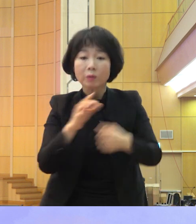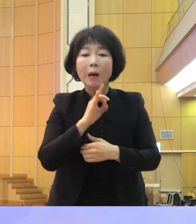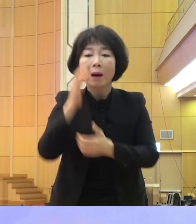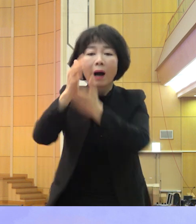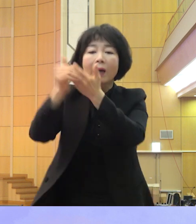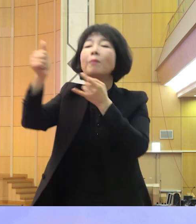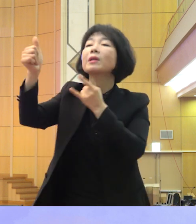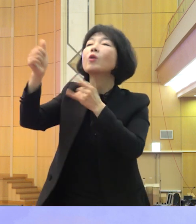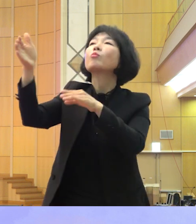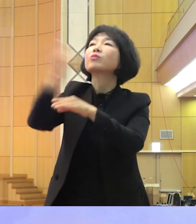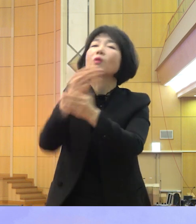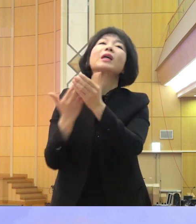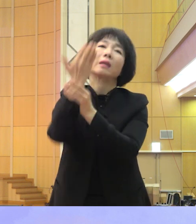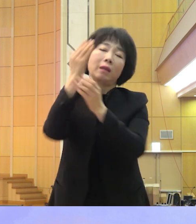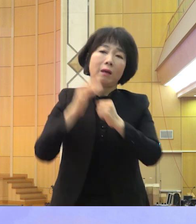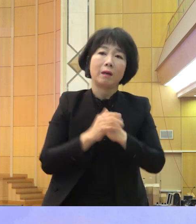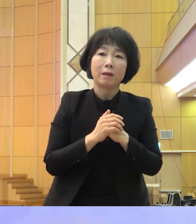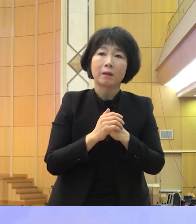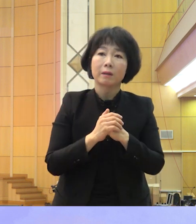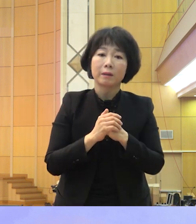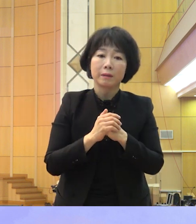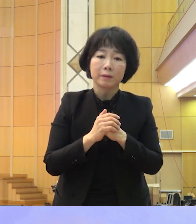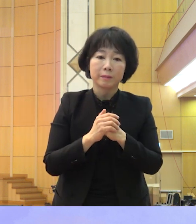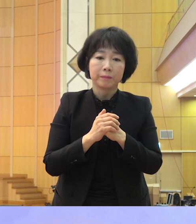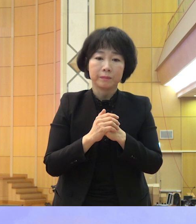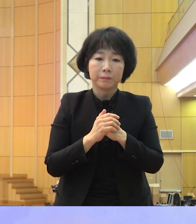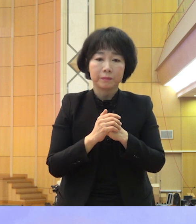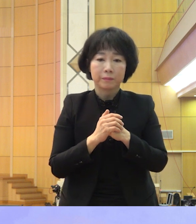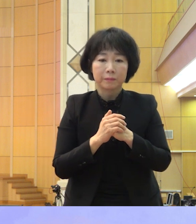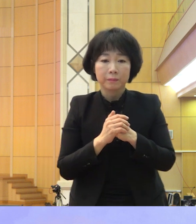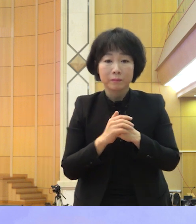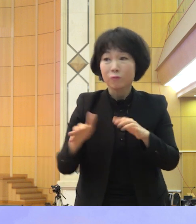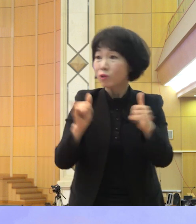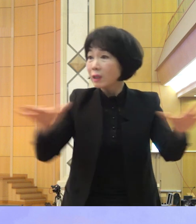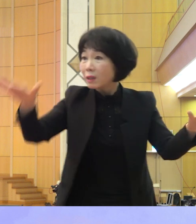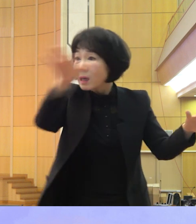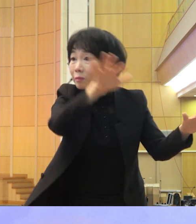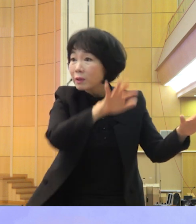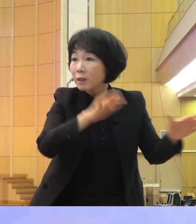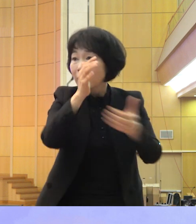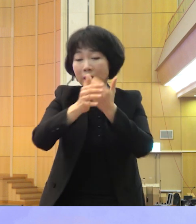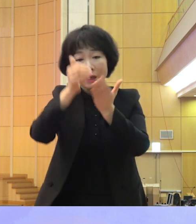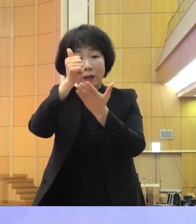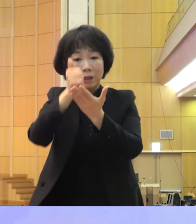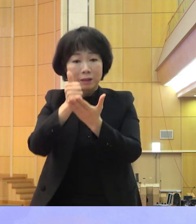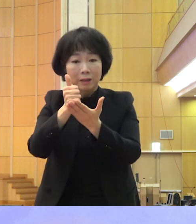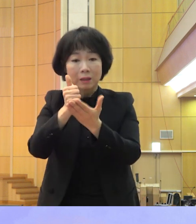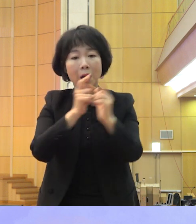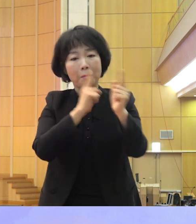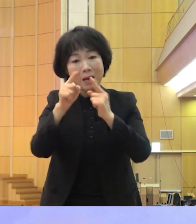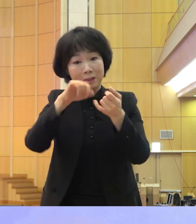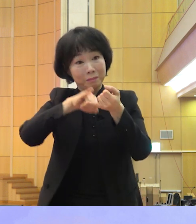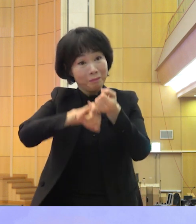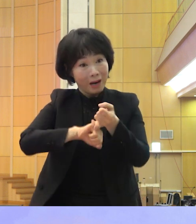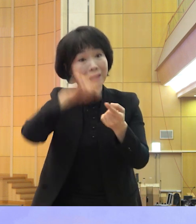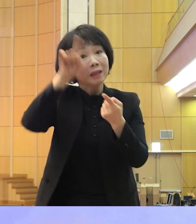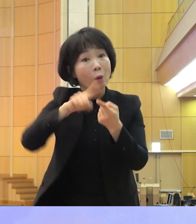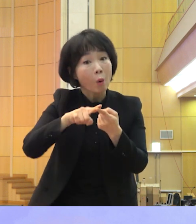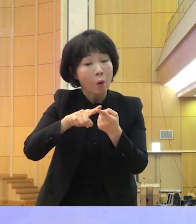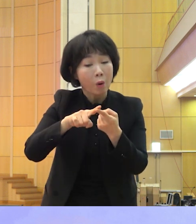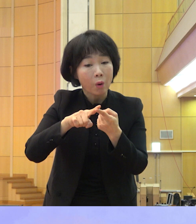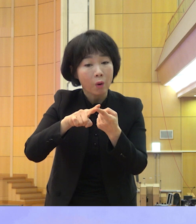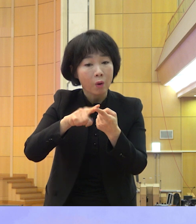다만 하나님에게서로다. 이 말은 사람에게서란 말은 사람들이 하나님의 언약의 말씀에